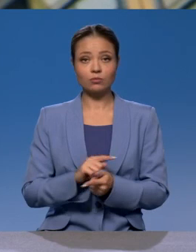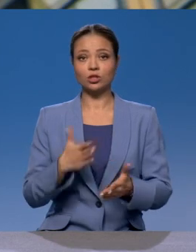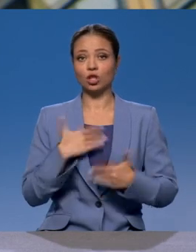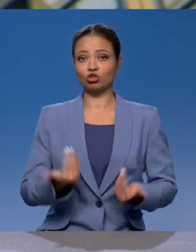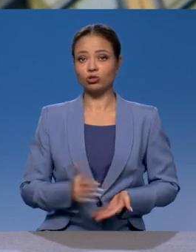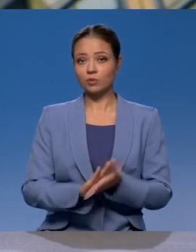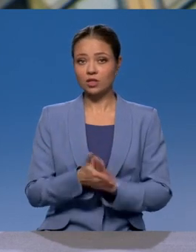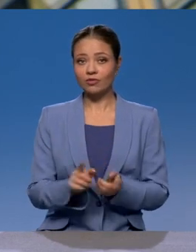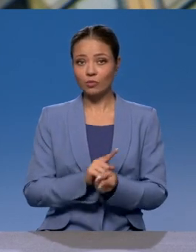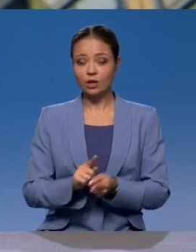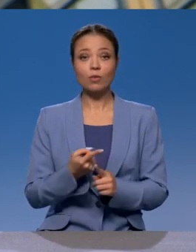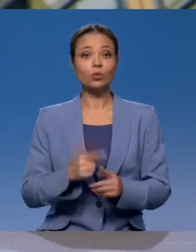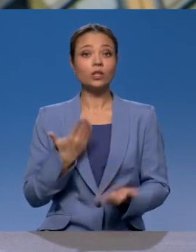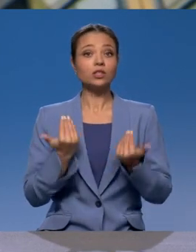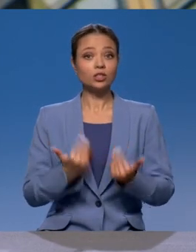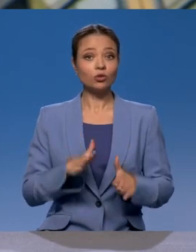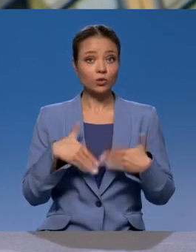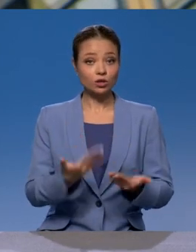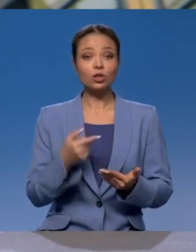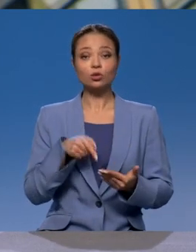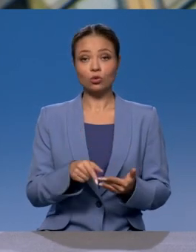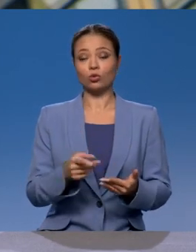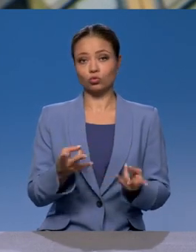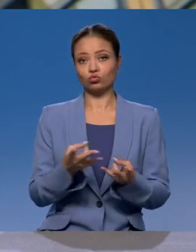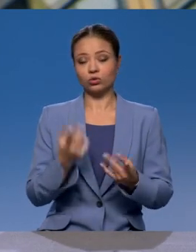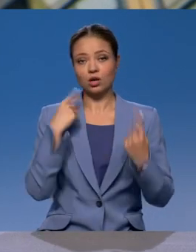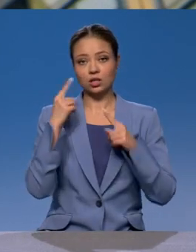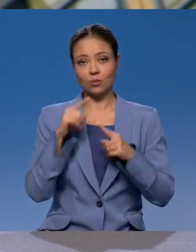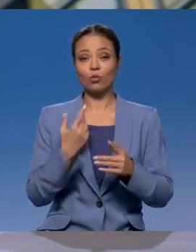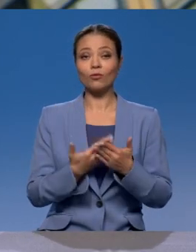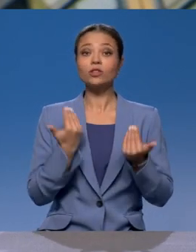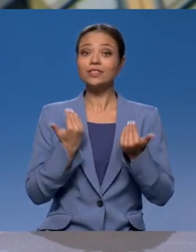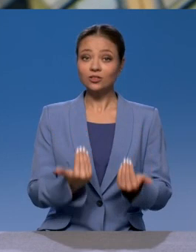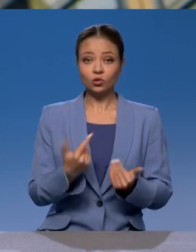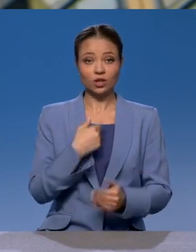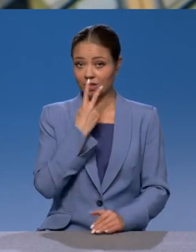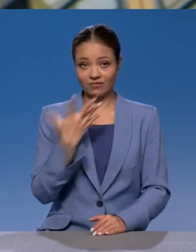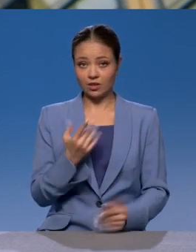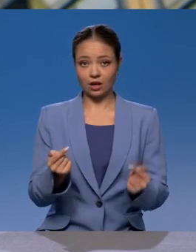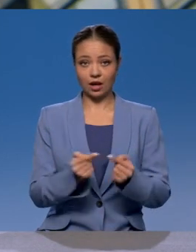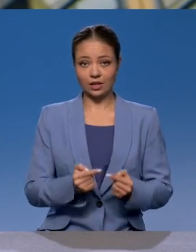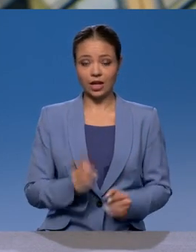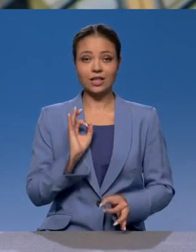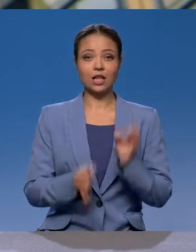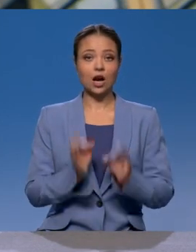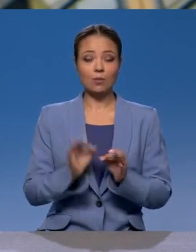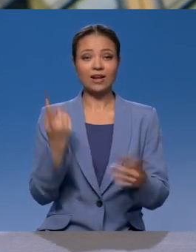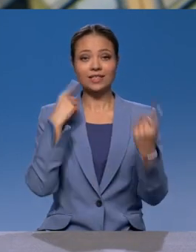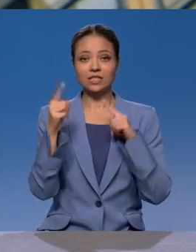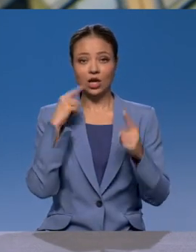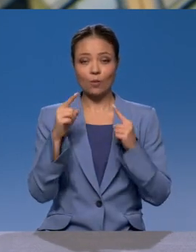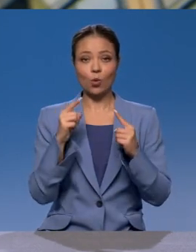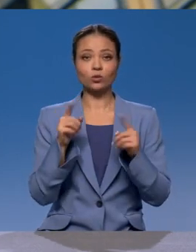если они сегодня предложили, то прежде должна разработать. На сегодняшний день пока я не видела конкретных нормальных разработок